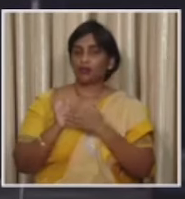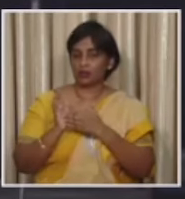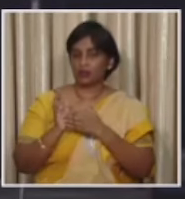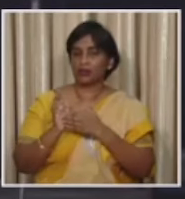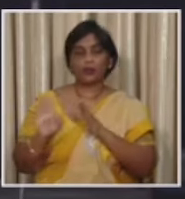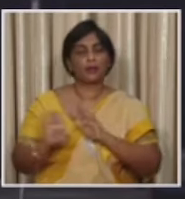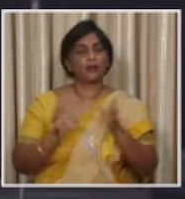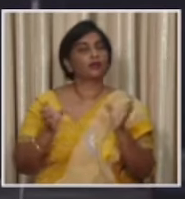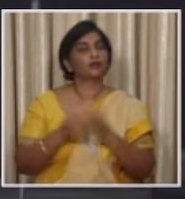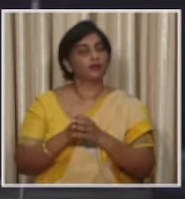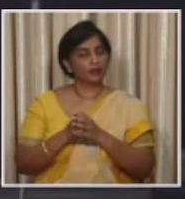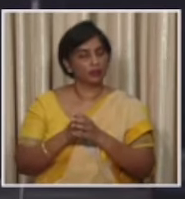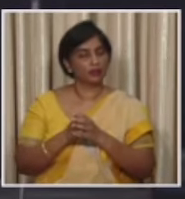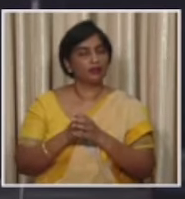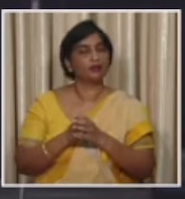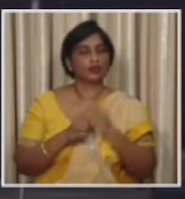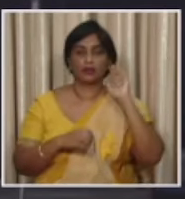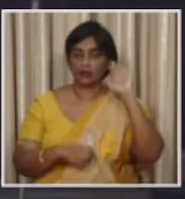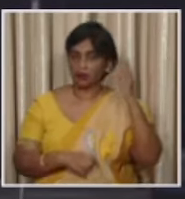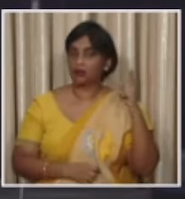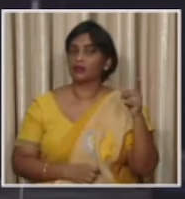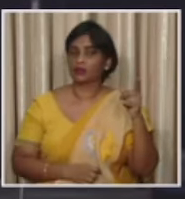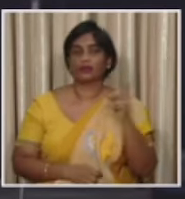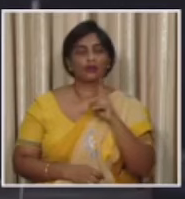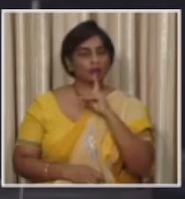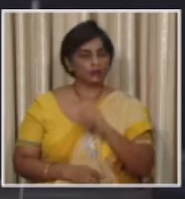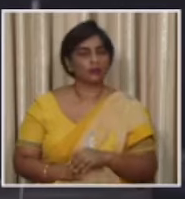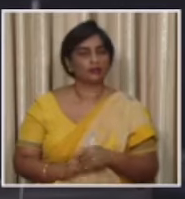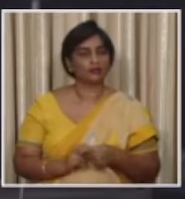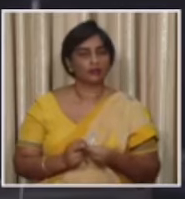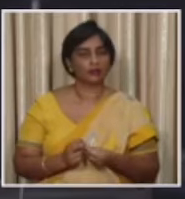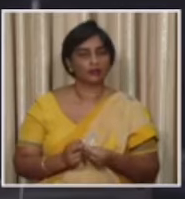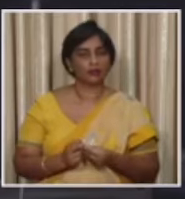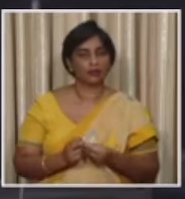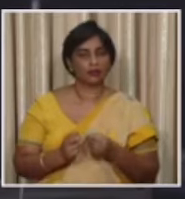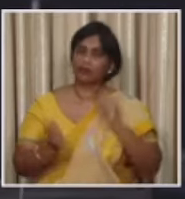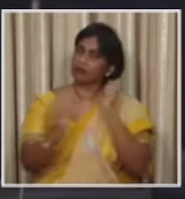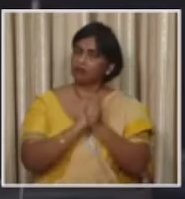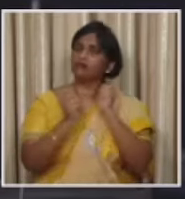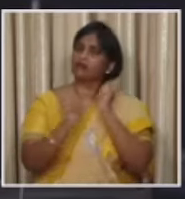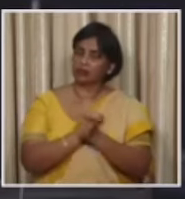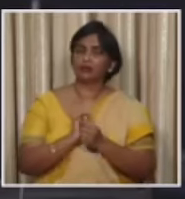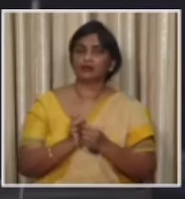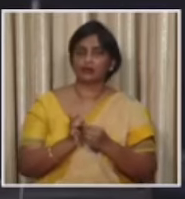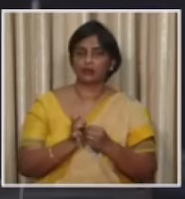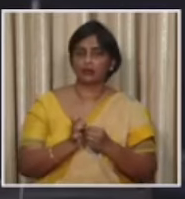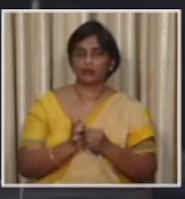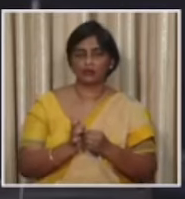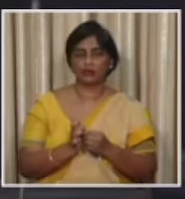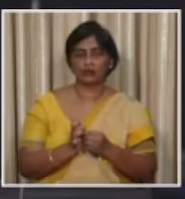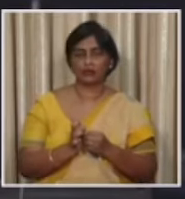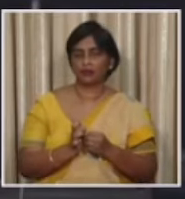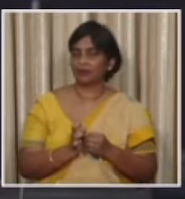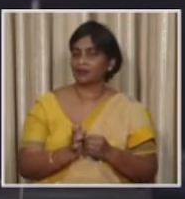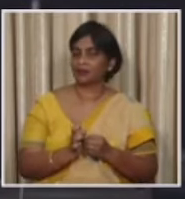එතුමාව මෙහෙවපු කණ්ඩායම් කියන එක විශේෂයෙන්ම කියන්න ඕන. එහෙනම් වෙනස් වෙන්න ඕන, අපි වෙනස් වෙන්න ඕන. ඒක අපිට කියන්න බෑ.